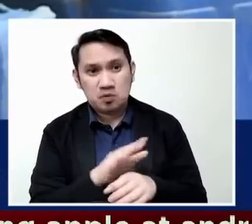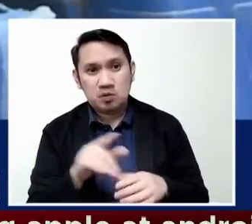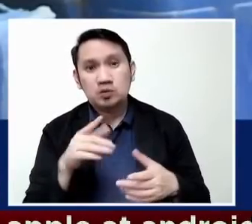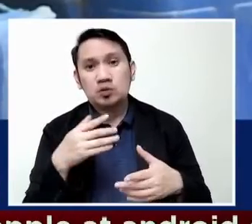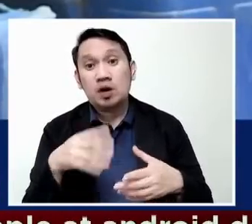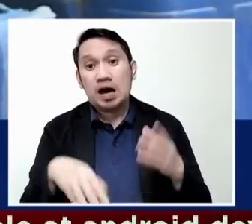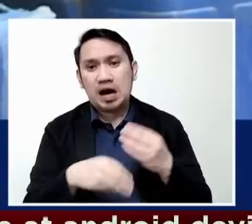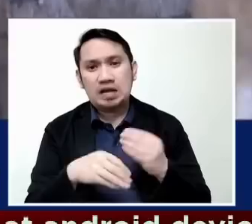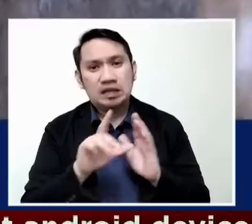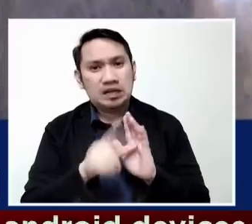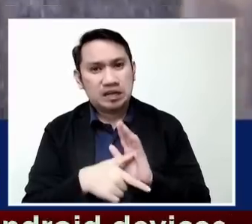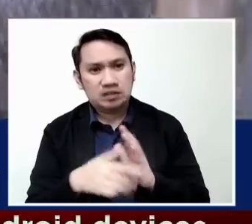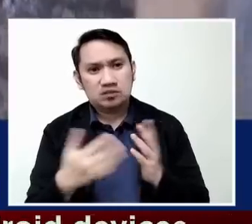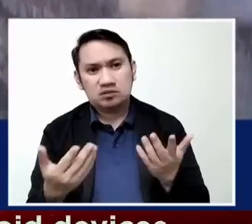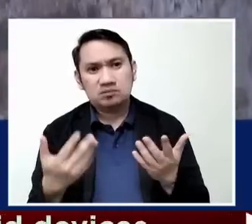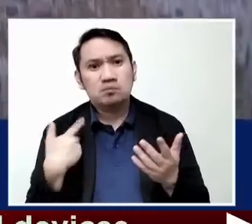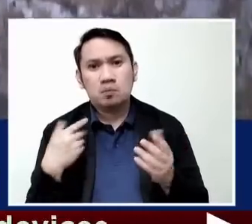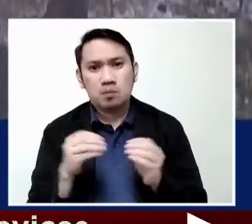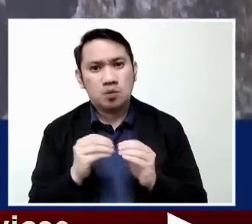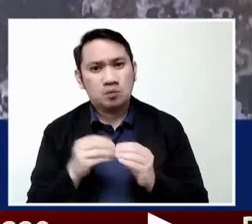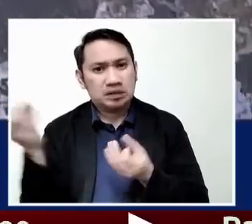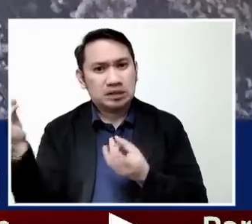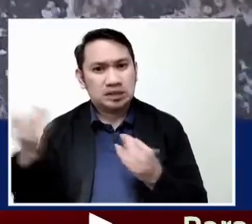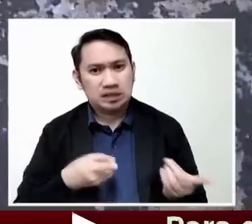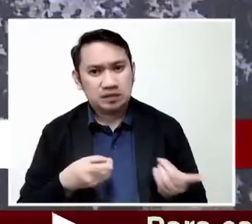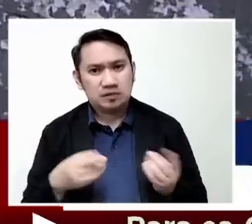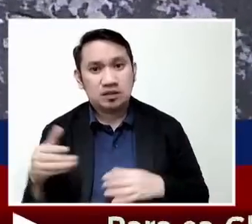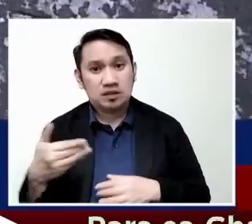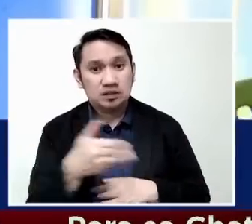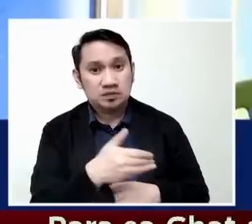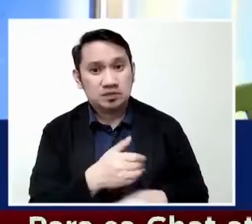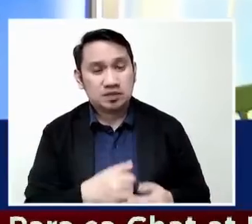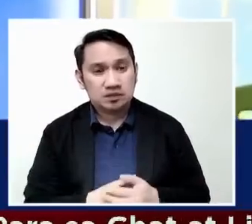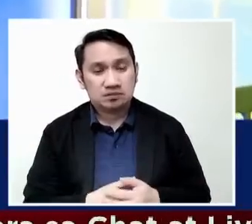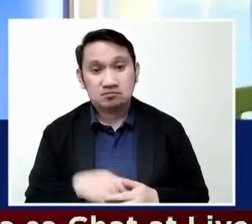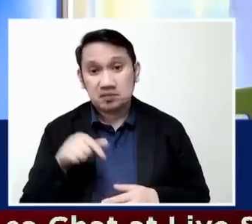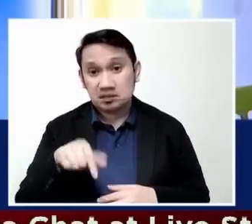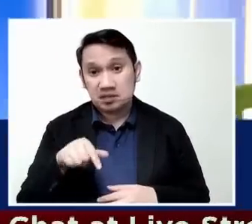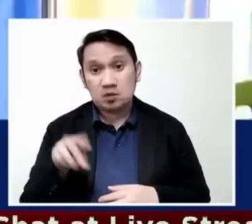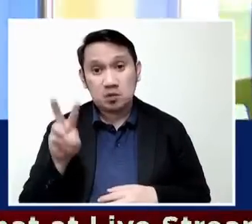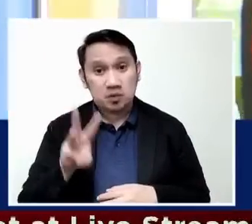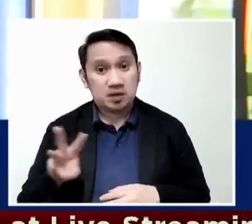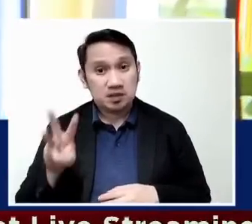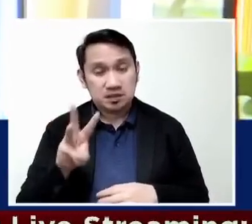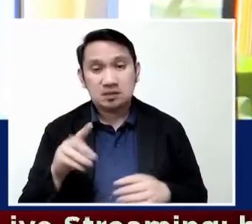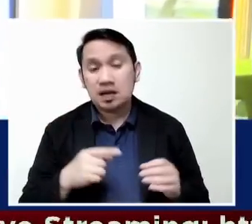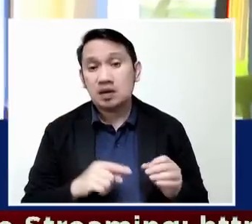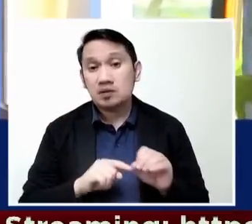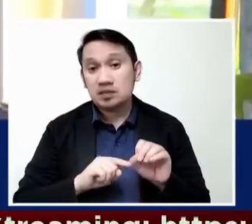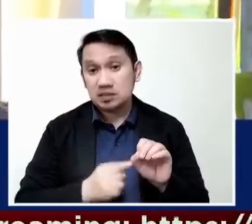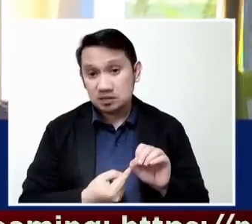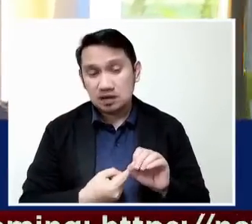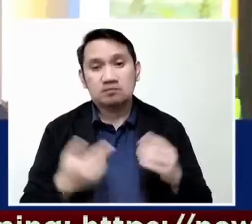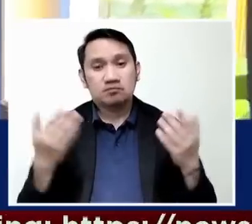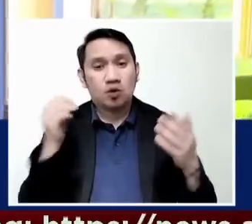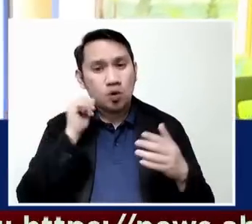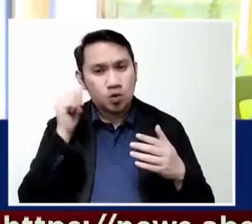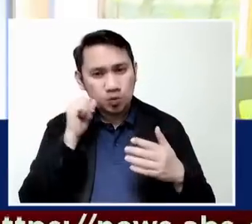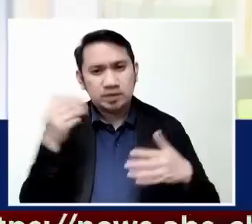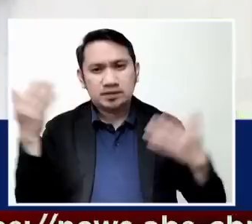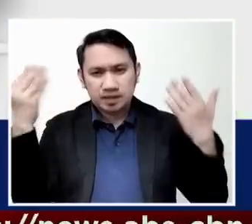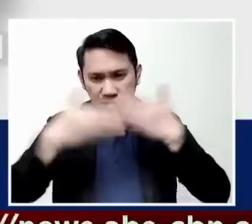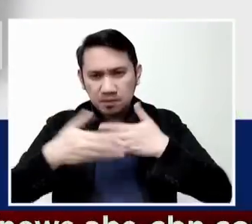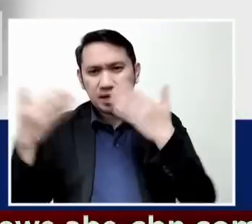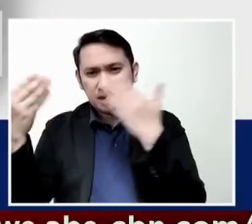po, mga 2 drum. Simula ngayong Miyerkules, July 12, ipatutupad na ng Maynilad ang gabi-gabing water service